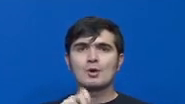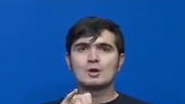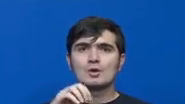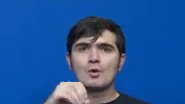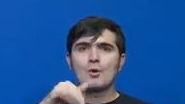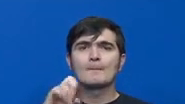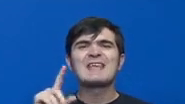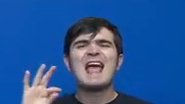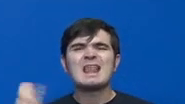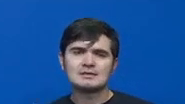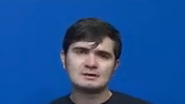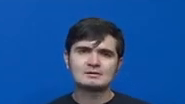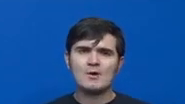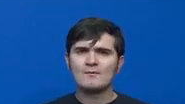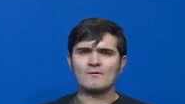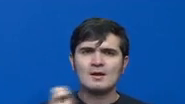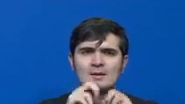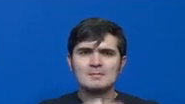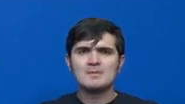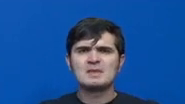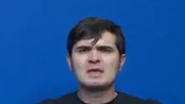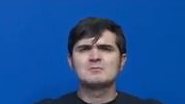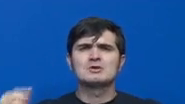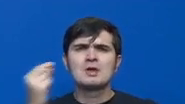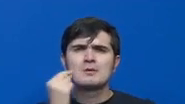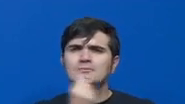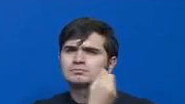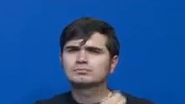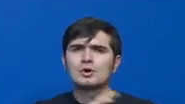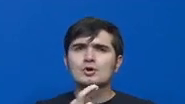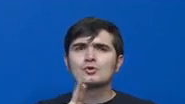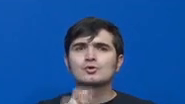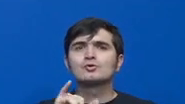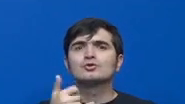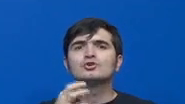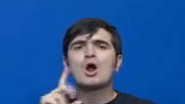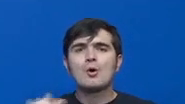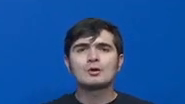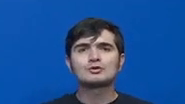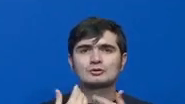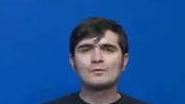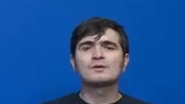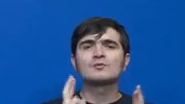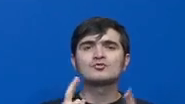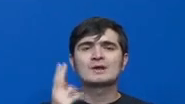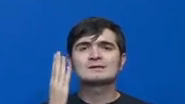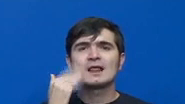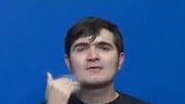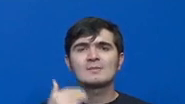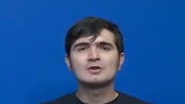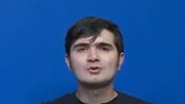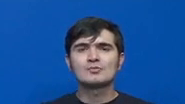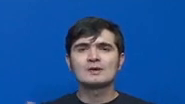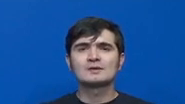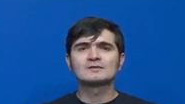fără epidemii de rujeolă, fără epidemii de rubeolă și trebuie să oferim o șansă femeilor din România prin vaccinarea